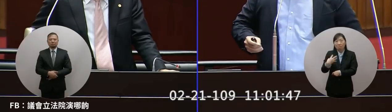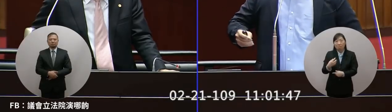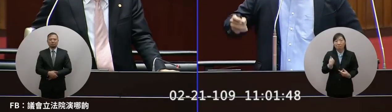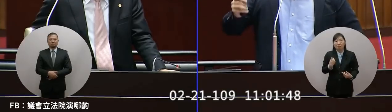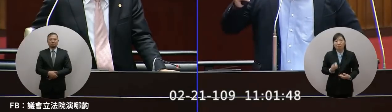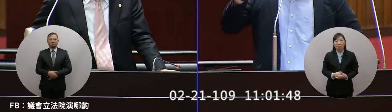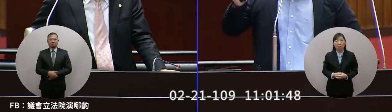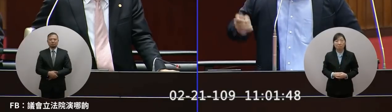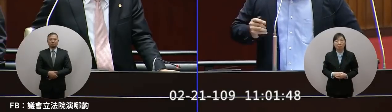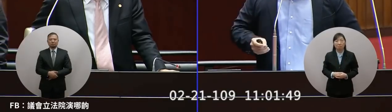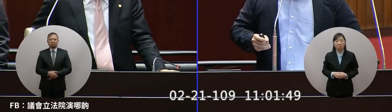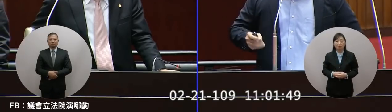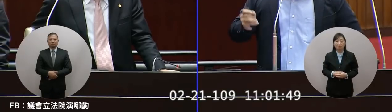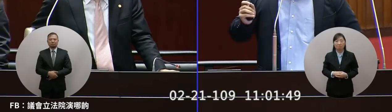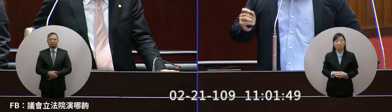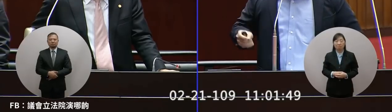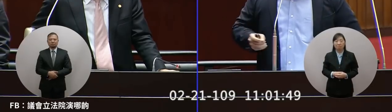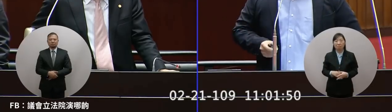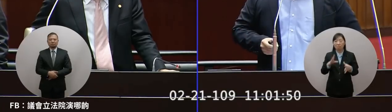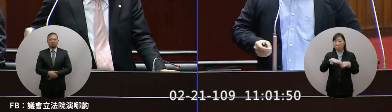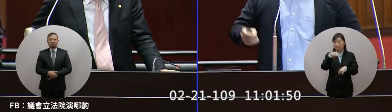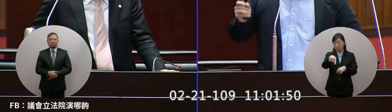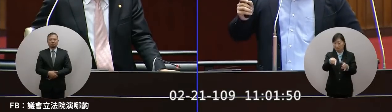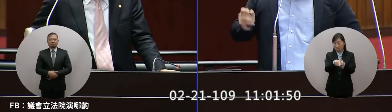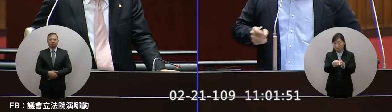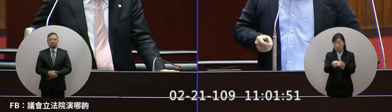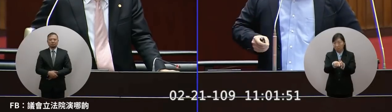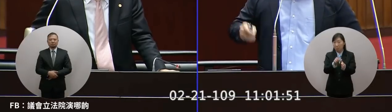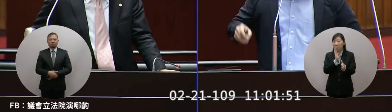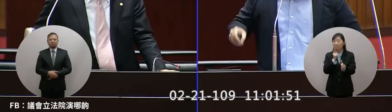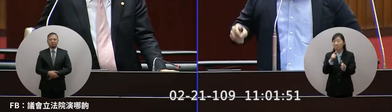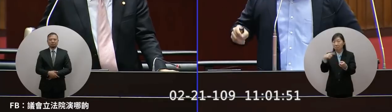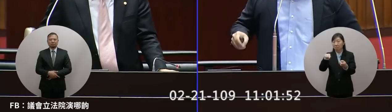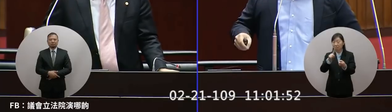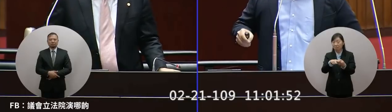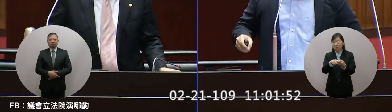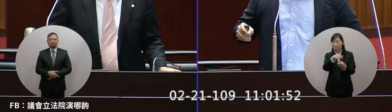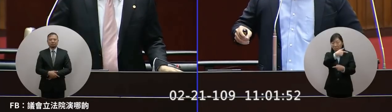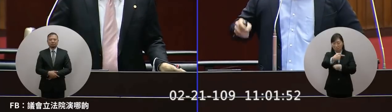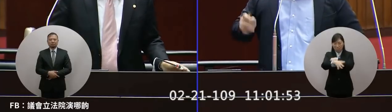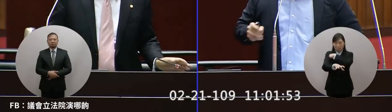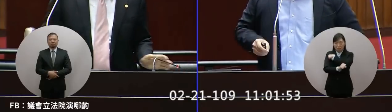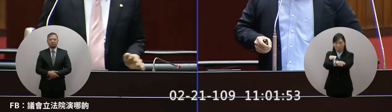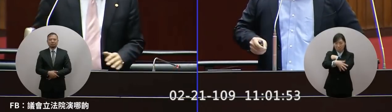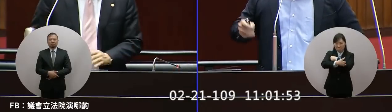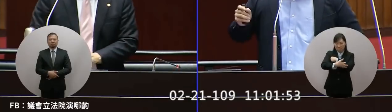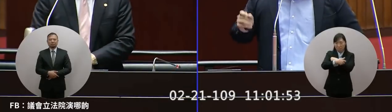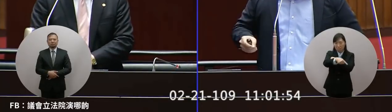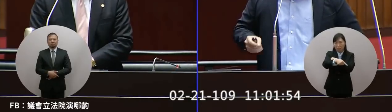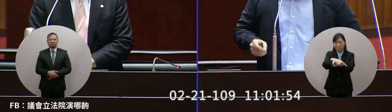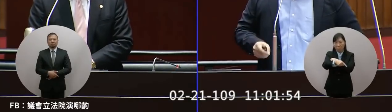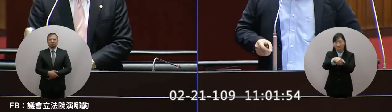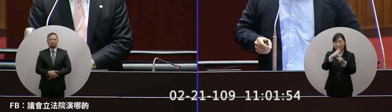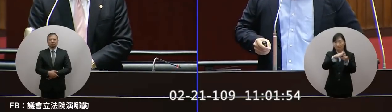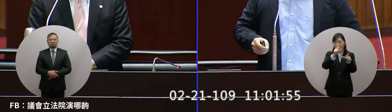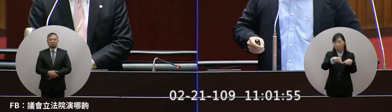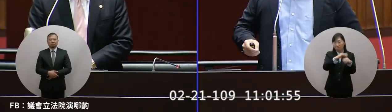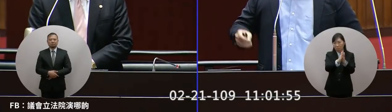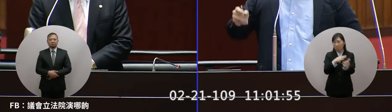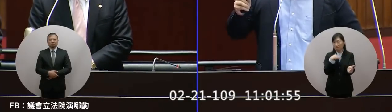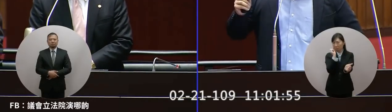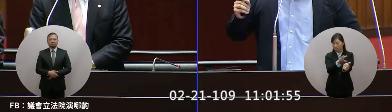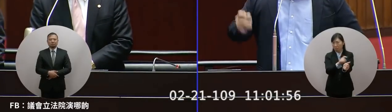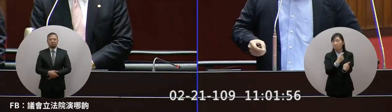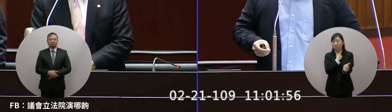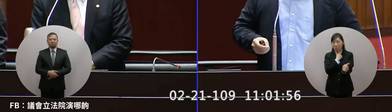是说，这个时阵是不是应该把这些接体人员，咱从基层的这些殡葬人员告知说，